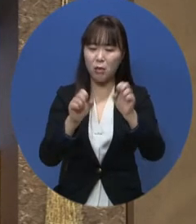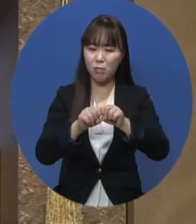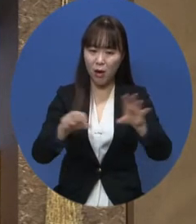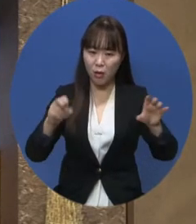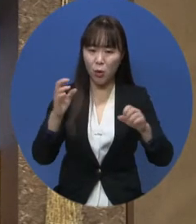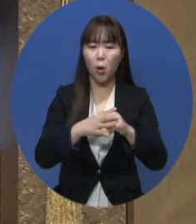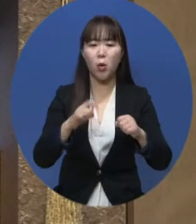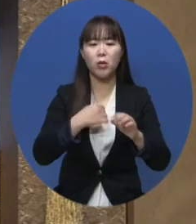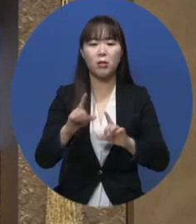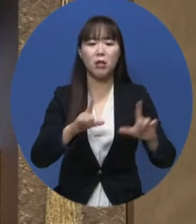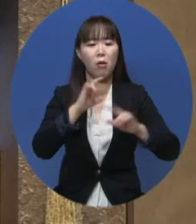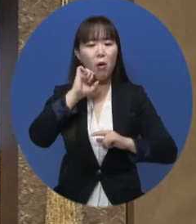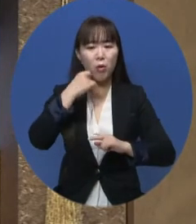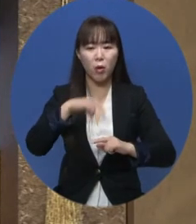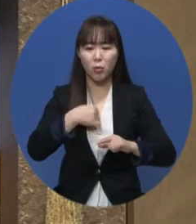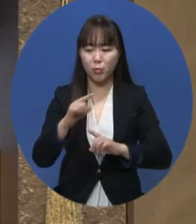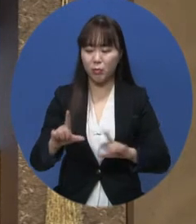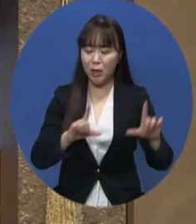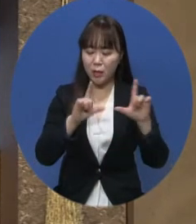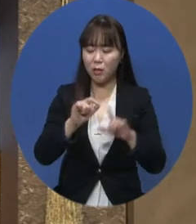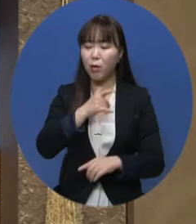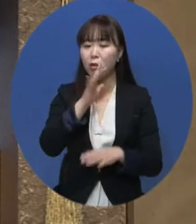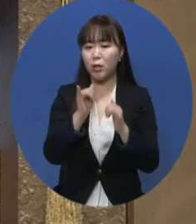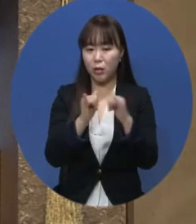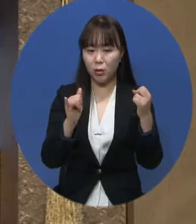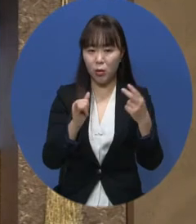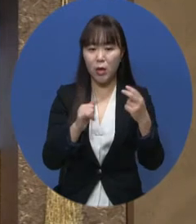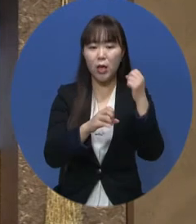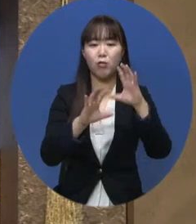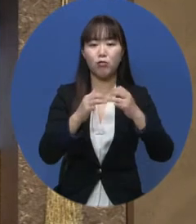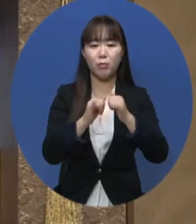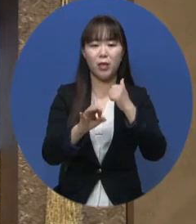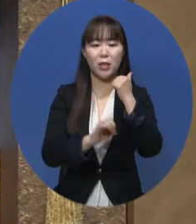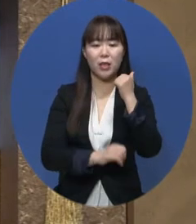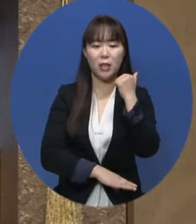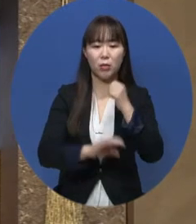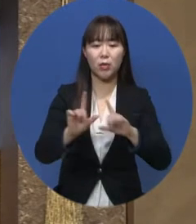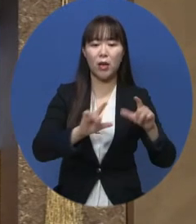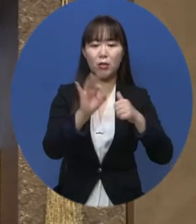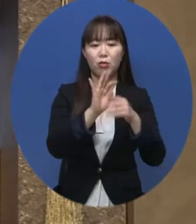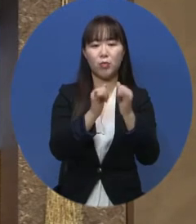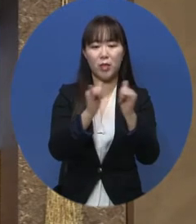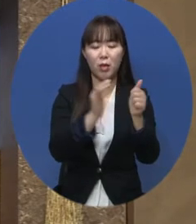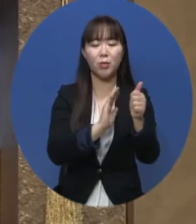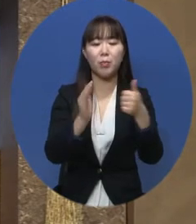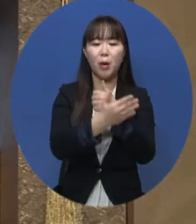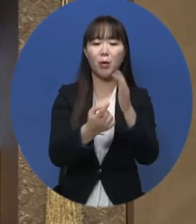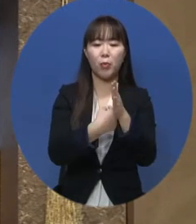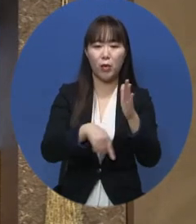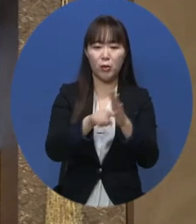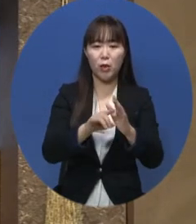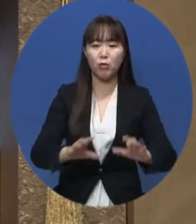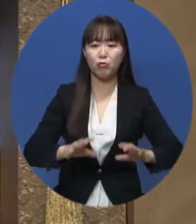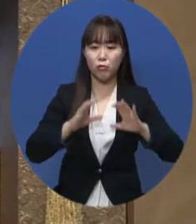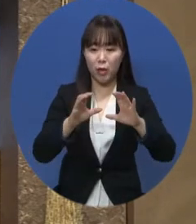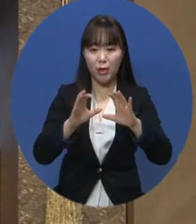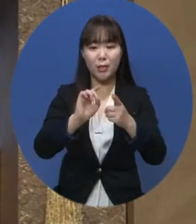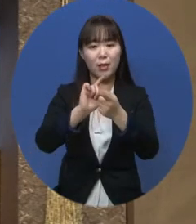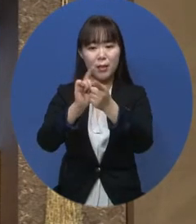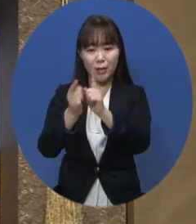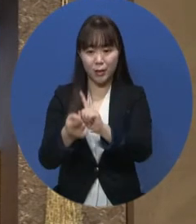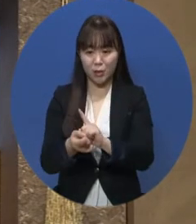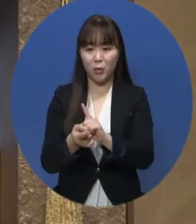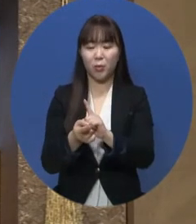혼자 생활하기 어려운 독거 노인 등 또 국민 기초생활 수급자 등을 돌보기 위해서 국가를